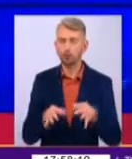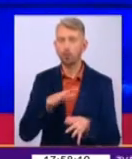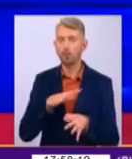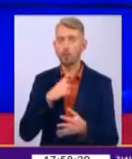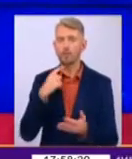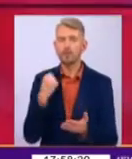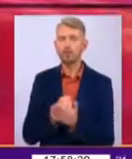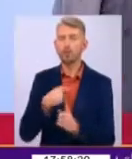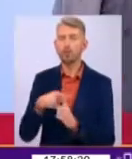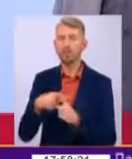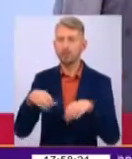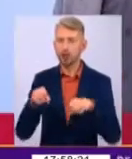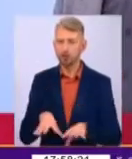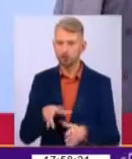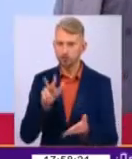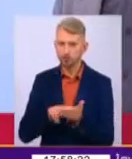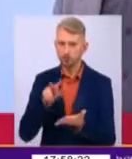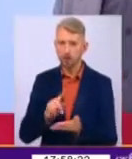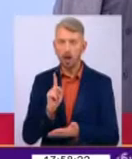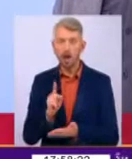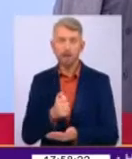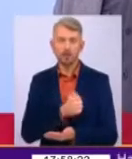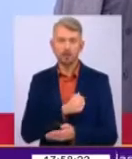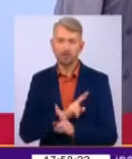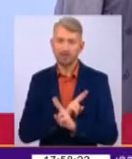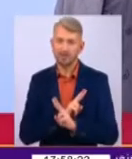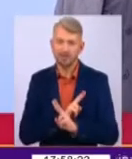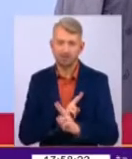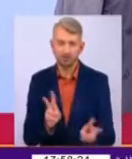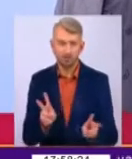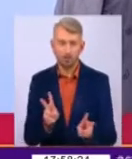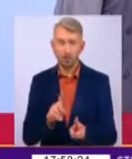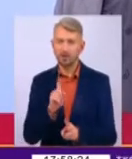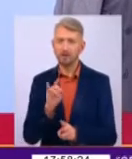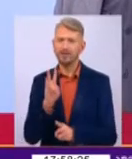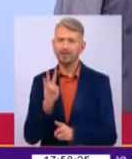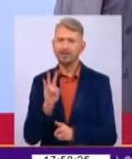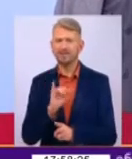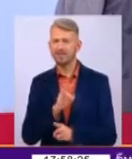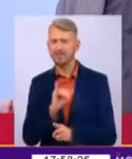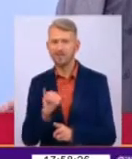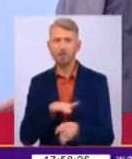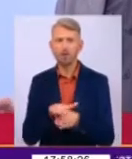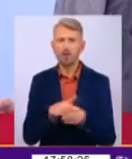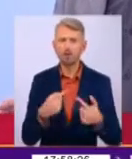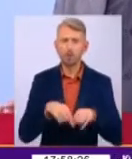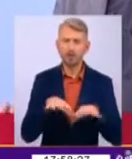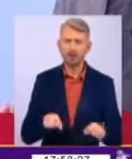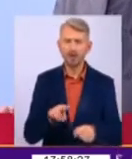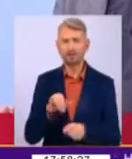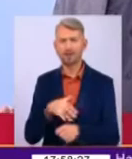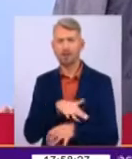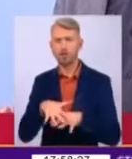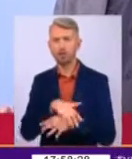винесено позитивне рішення, однак, на жаль, ніхто не з виконавчих органів влади, ані з народних